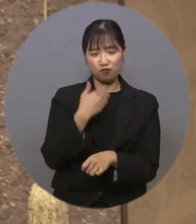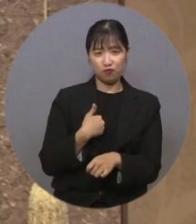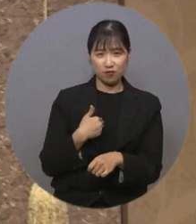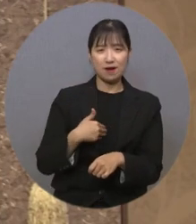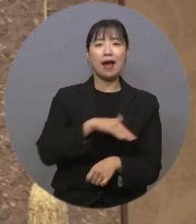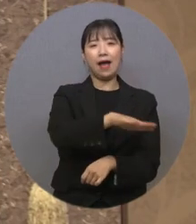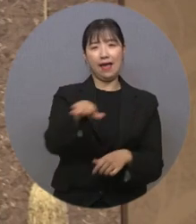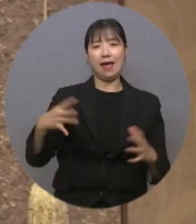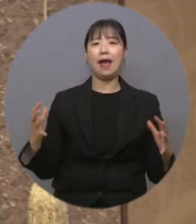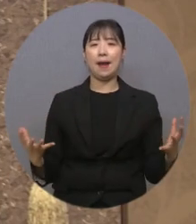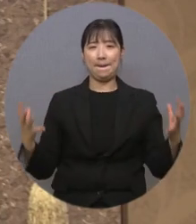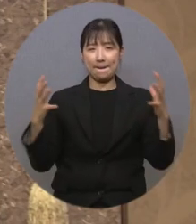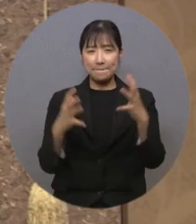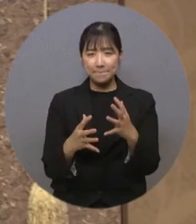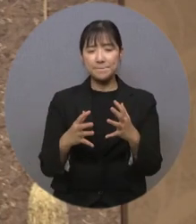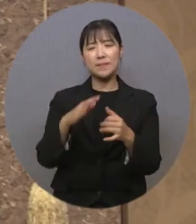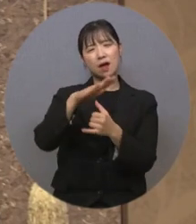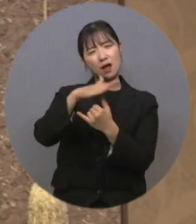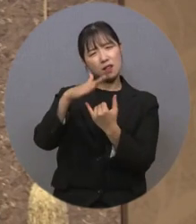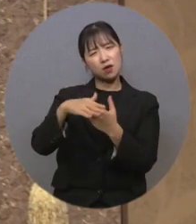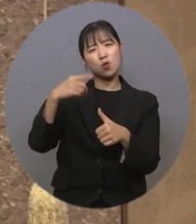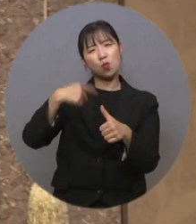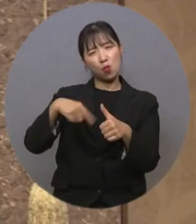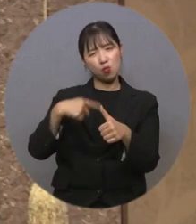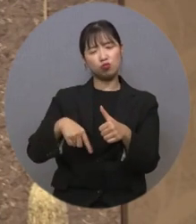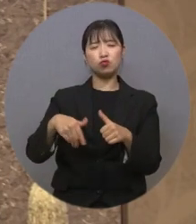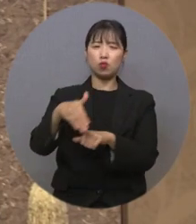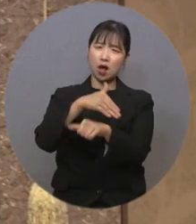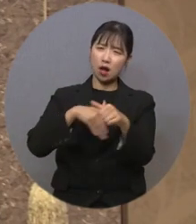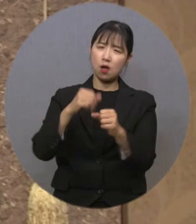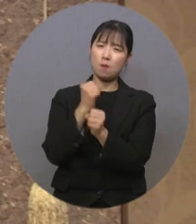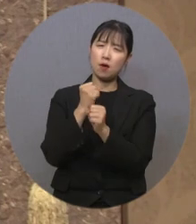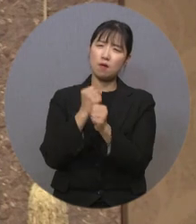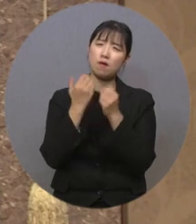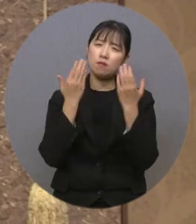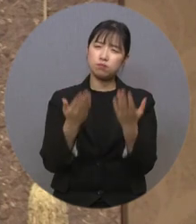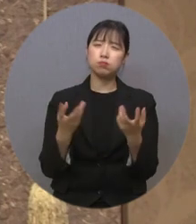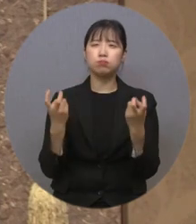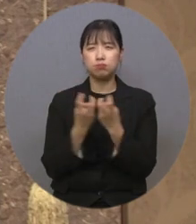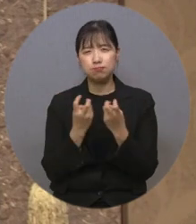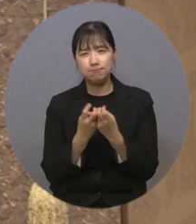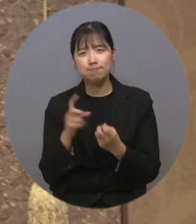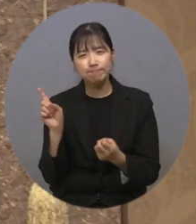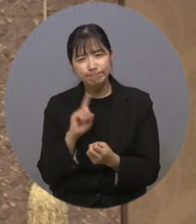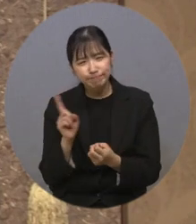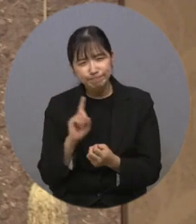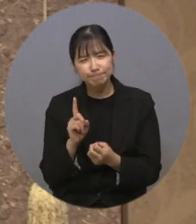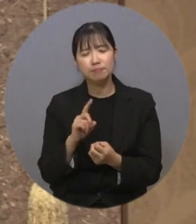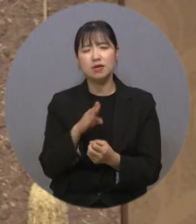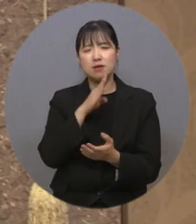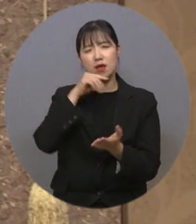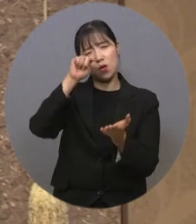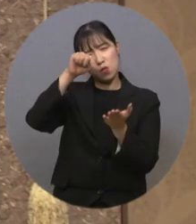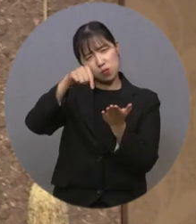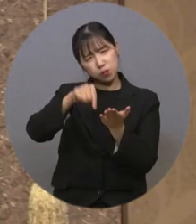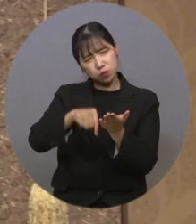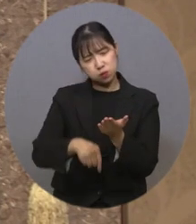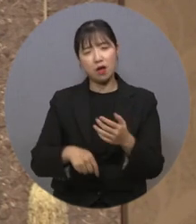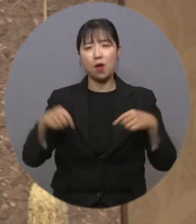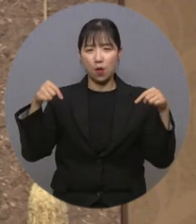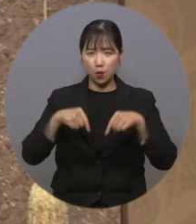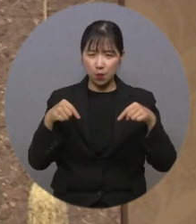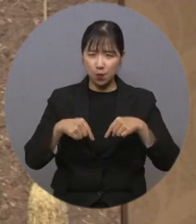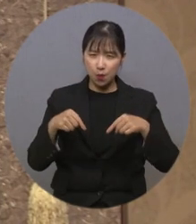함께 우리 아이들의 환경을 교육 환경을 어떻게 만들어 주냐고 아주 심도 있게 네.